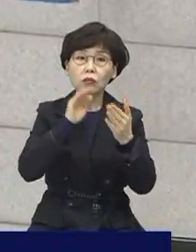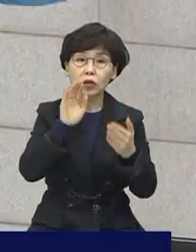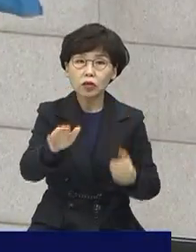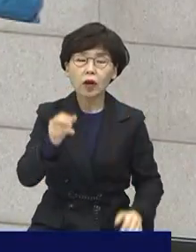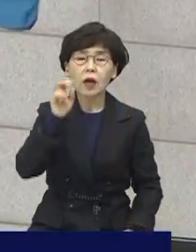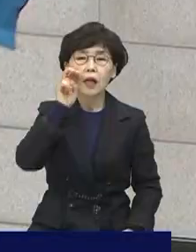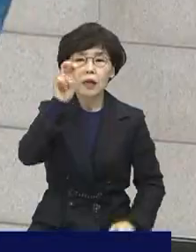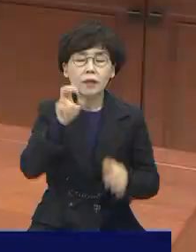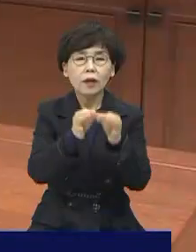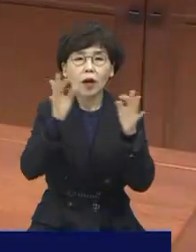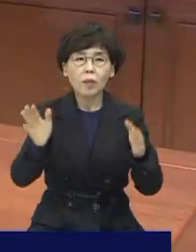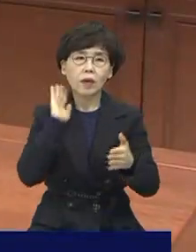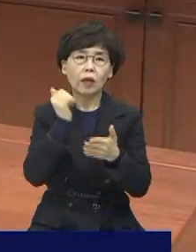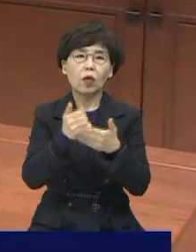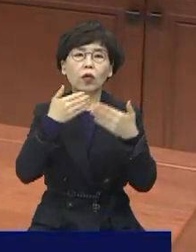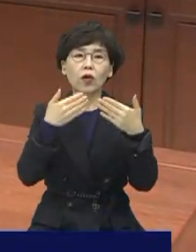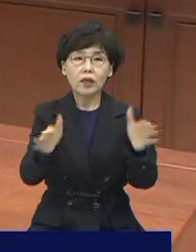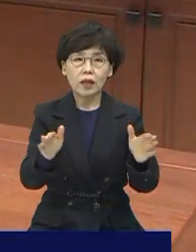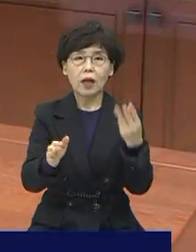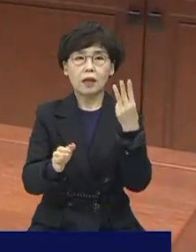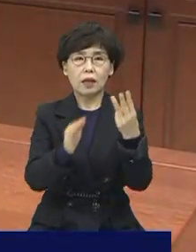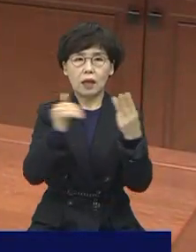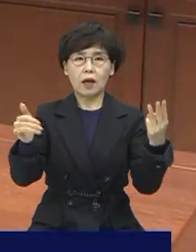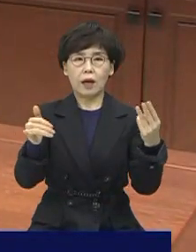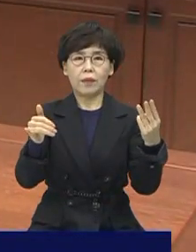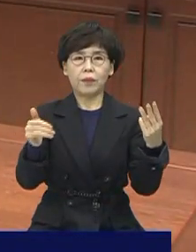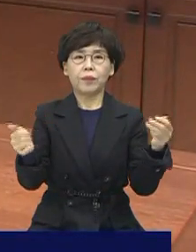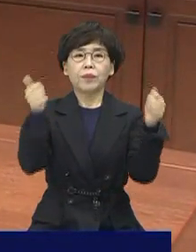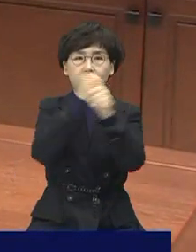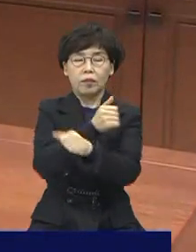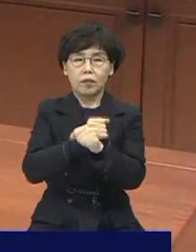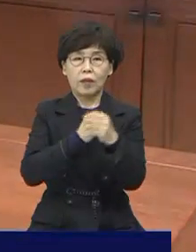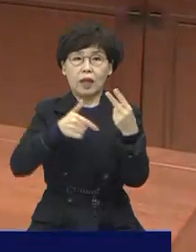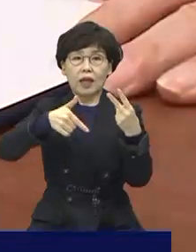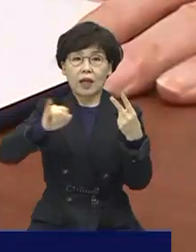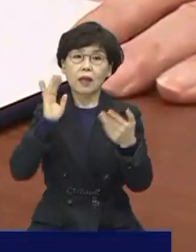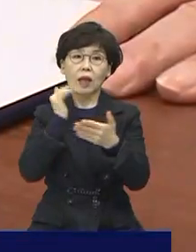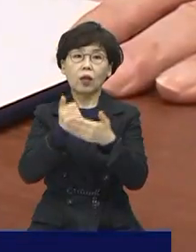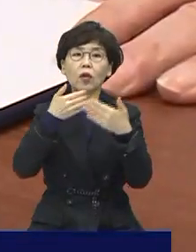만에 대통령실 3실장이 모두 교체되면서 2기